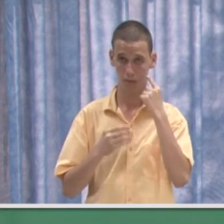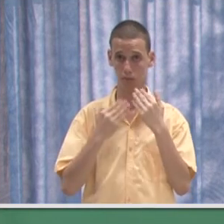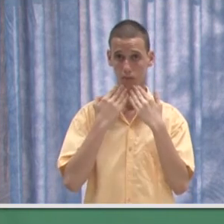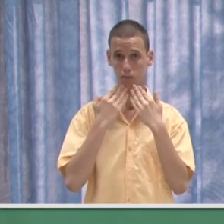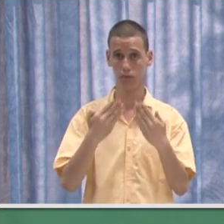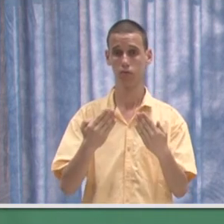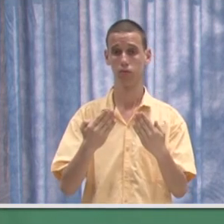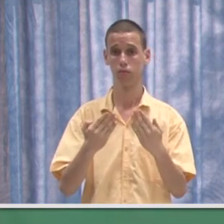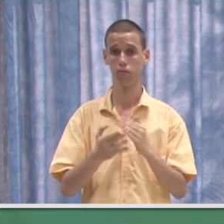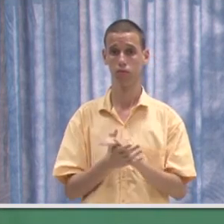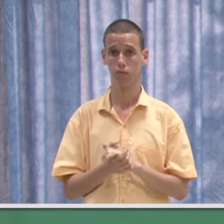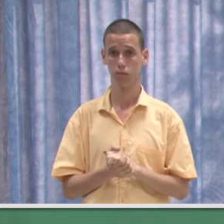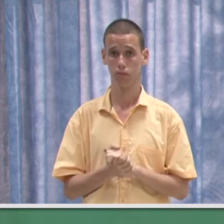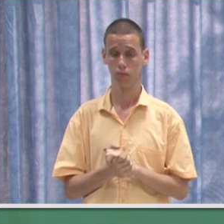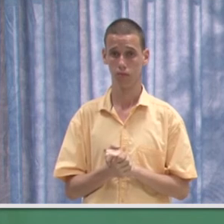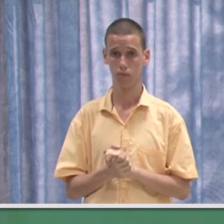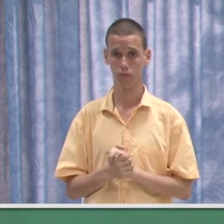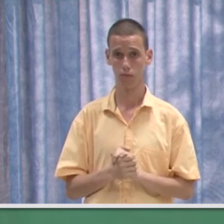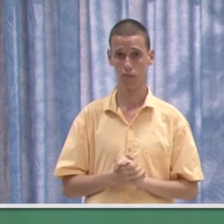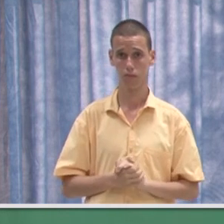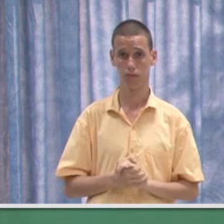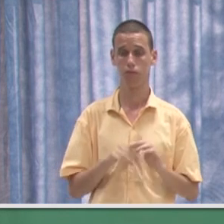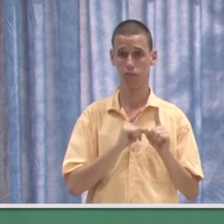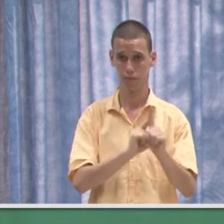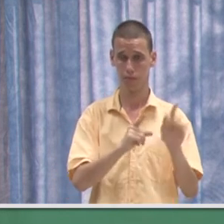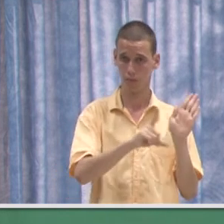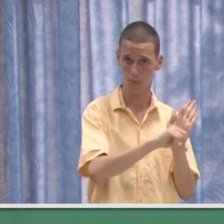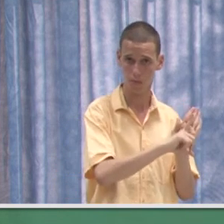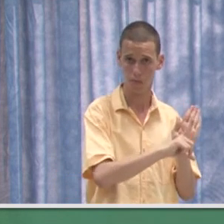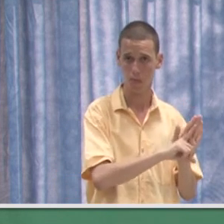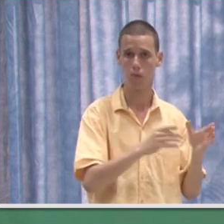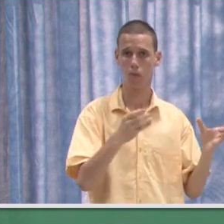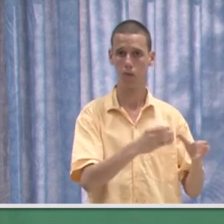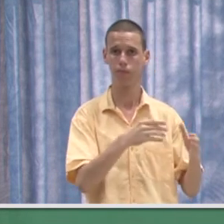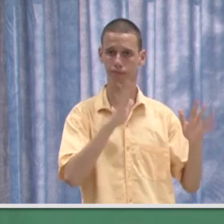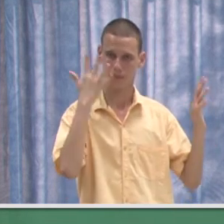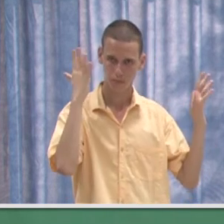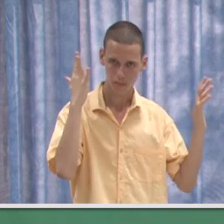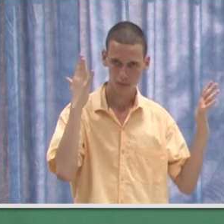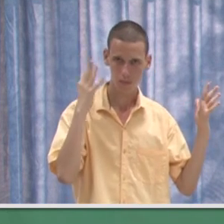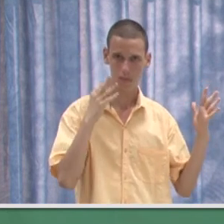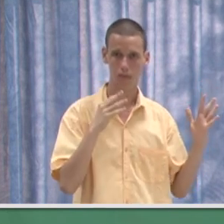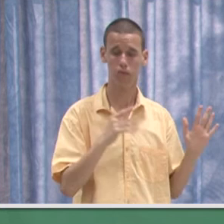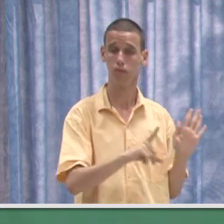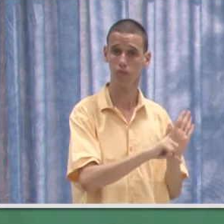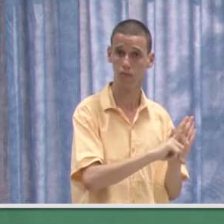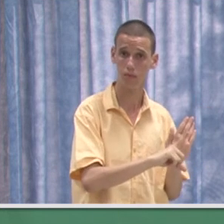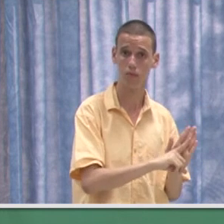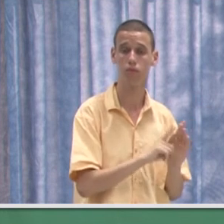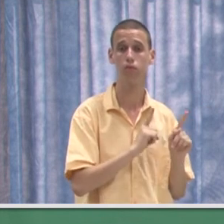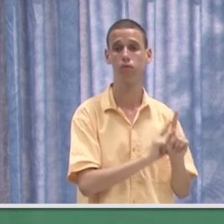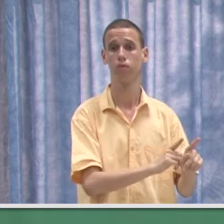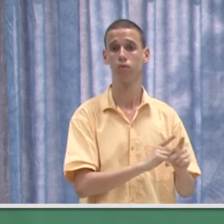Nous sommes contents qu'ils ont resté engagés. Bonne qui désapprouve faire les biens, continuez. Bonne qui pourquoi encore arrive aux mêmes fréquences, nous demandons pour faire des